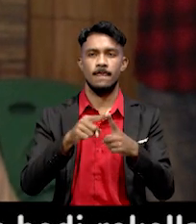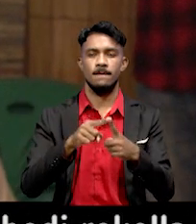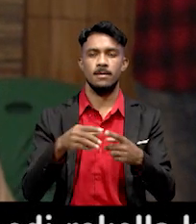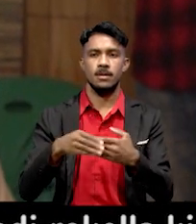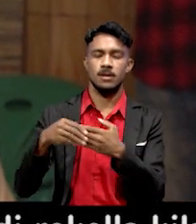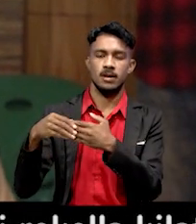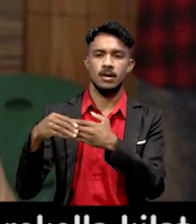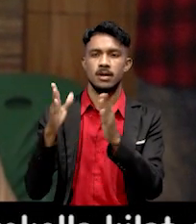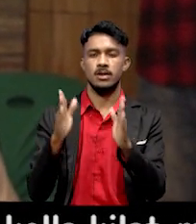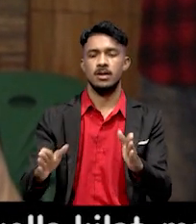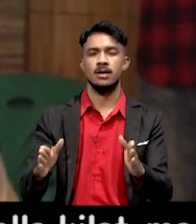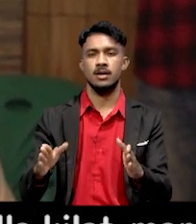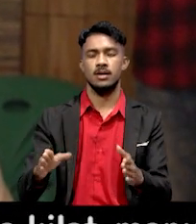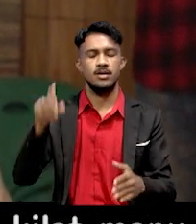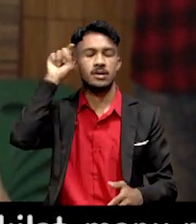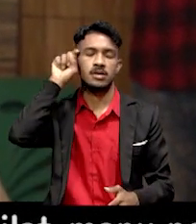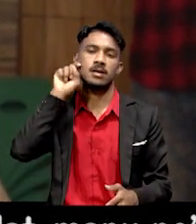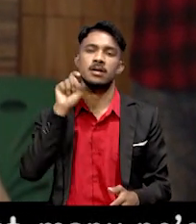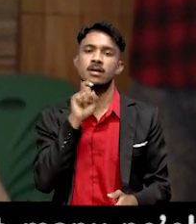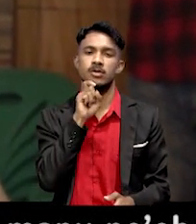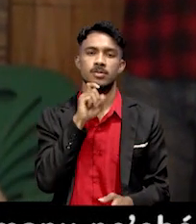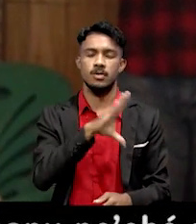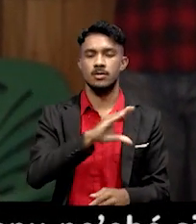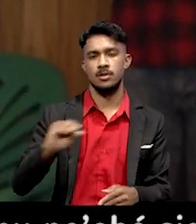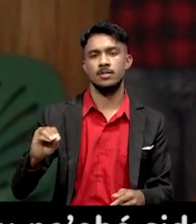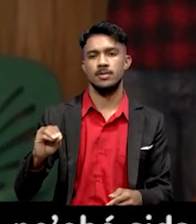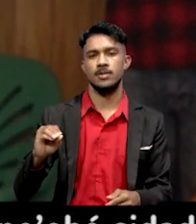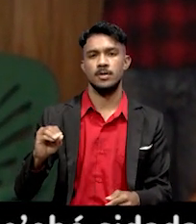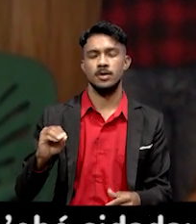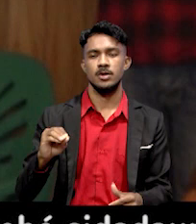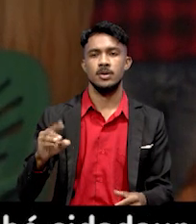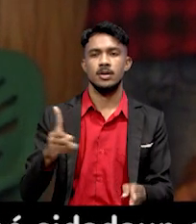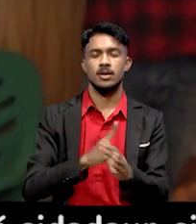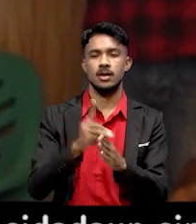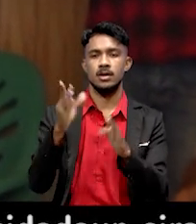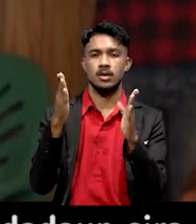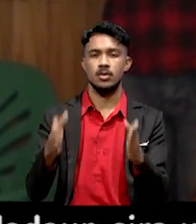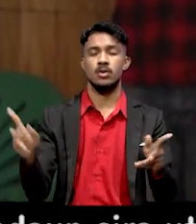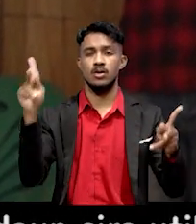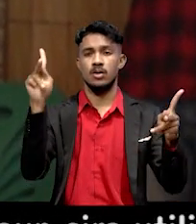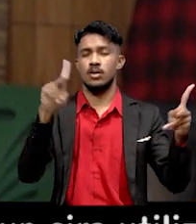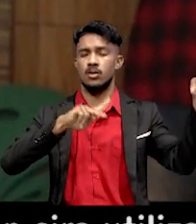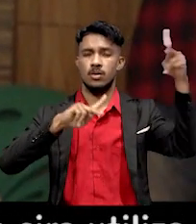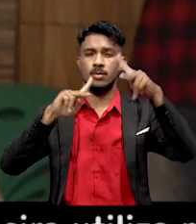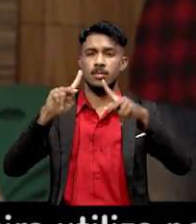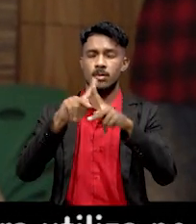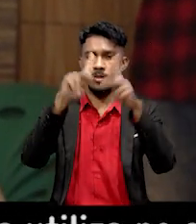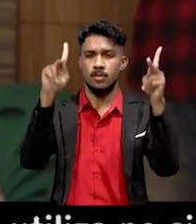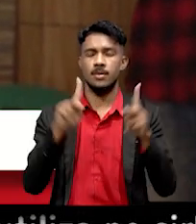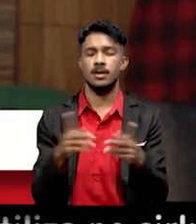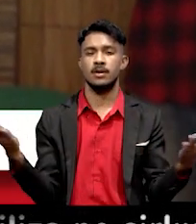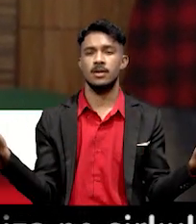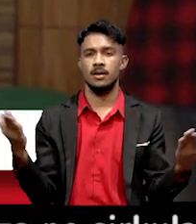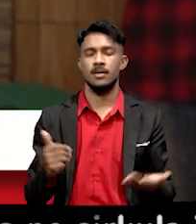karismatiku Kairala Sanana Gusmão namos ba direktur kompanya lebe mamai tulung ona ami hodi normalize fila